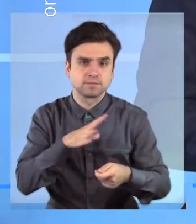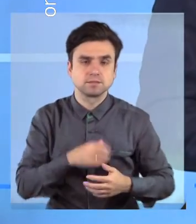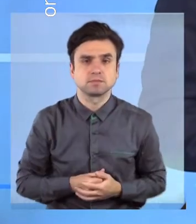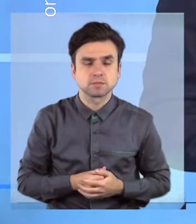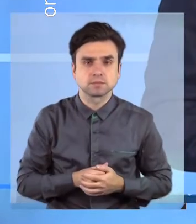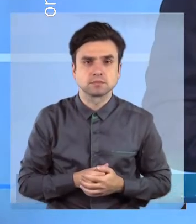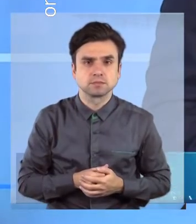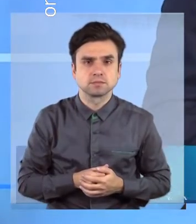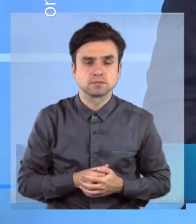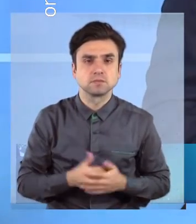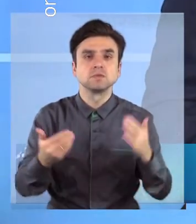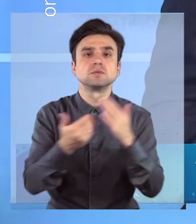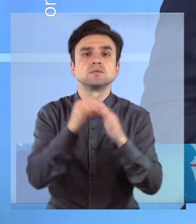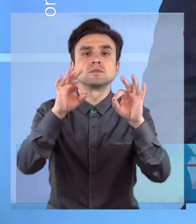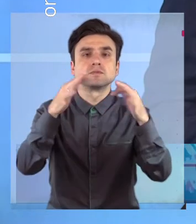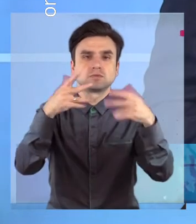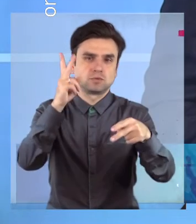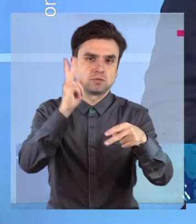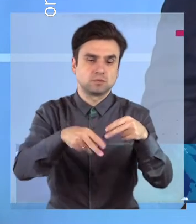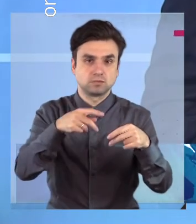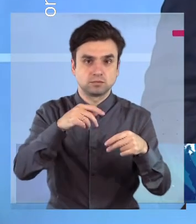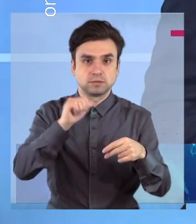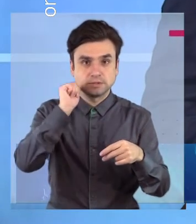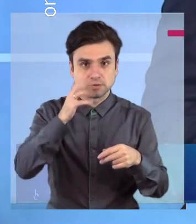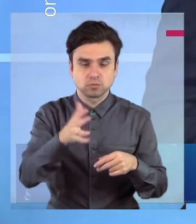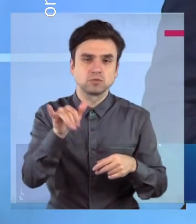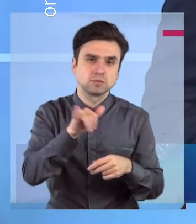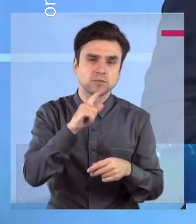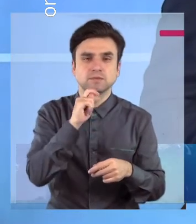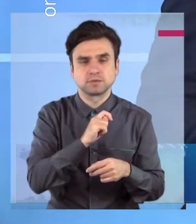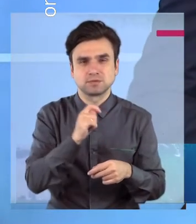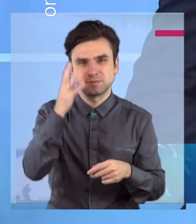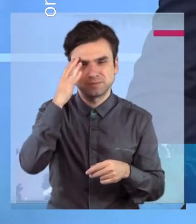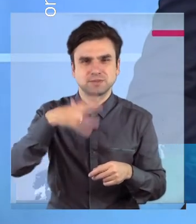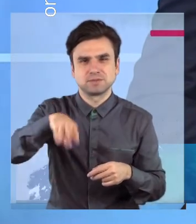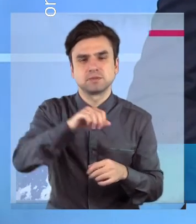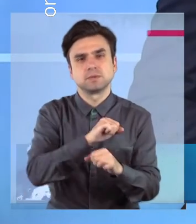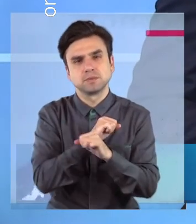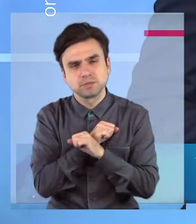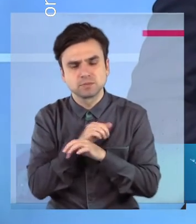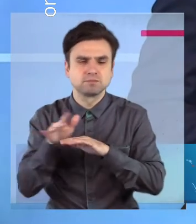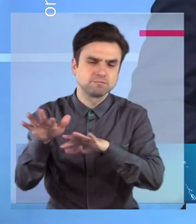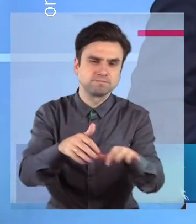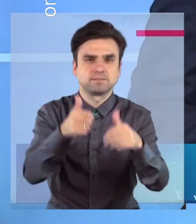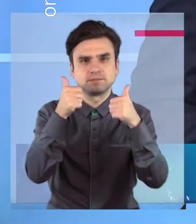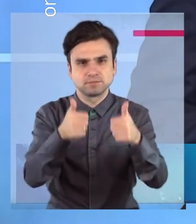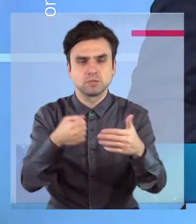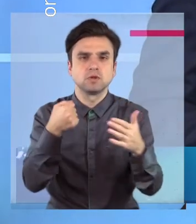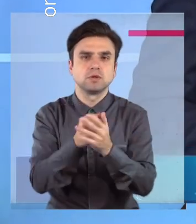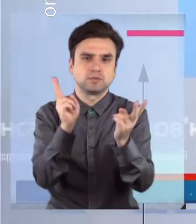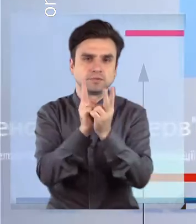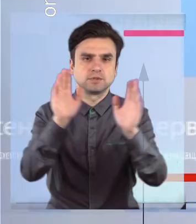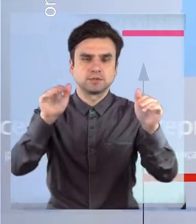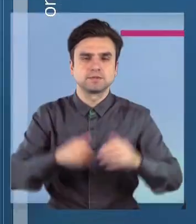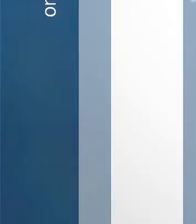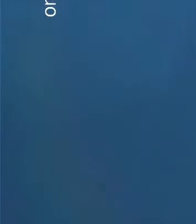Наразі це все і попереду вихідні, тому вам бажаємо усією командою гарного настрою і приємно провести цей час. До нової зустрічі!